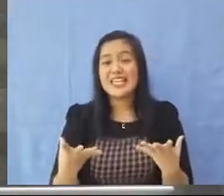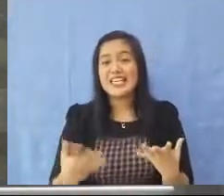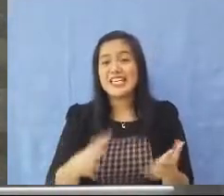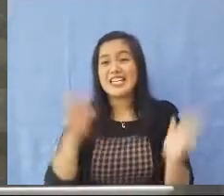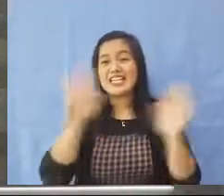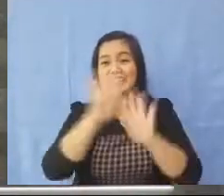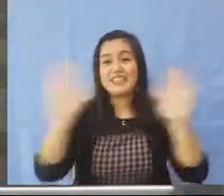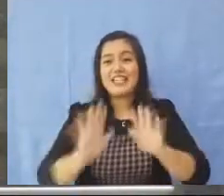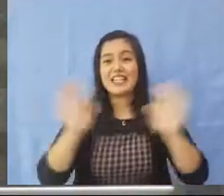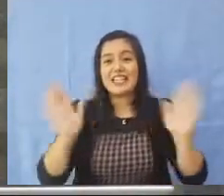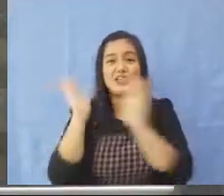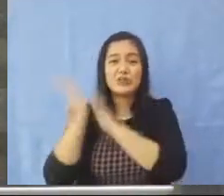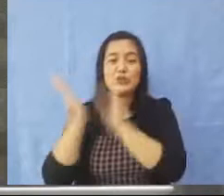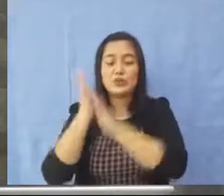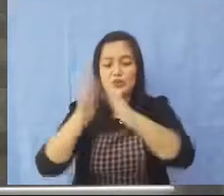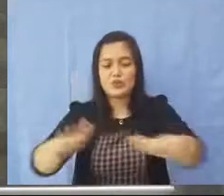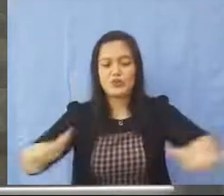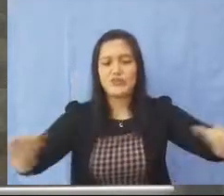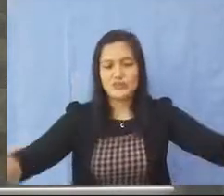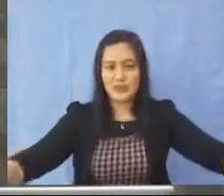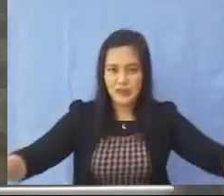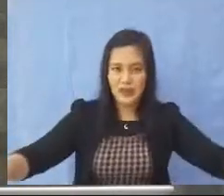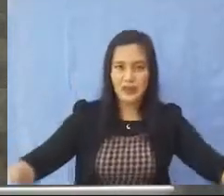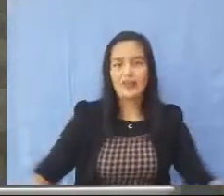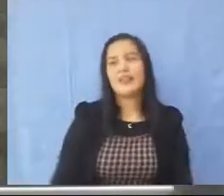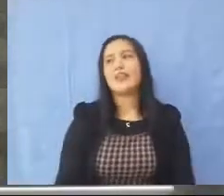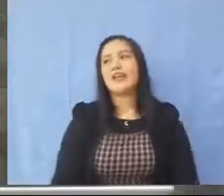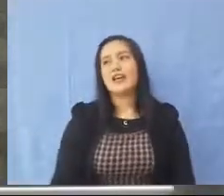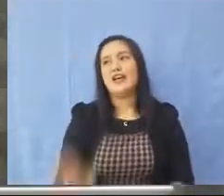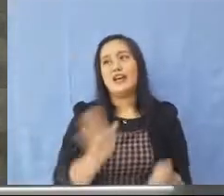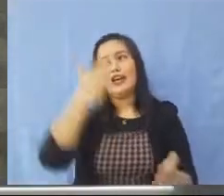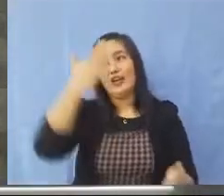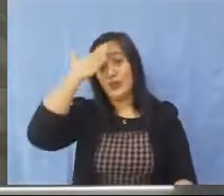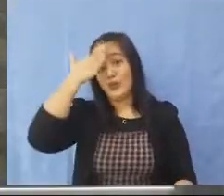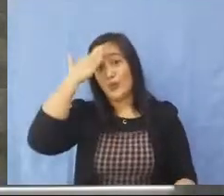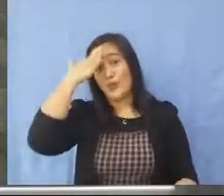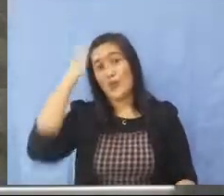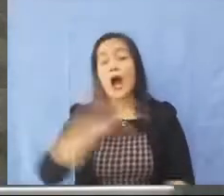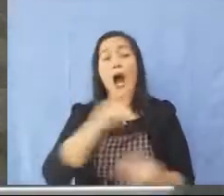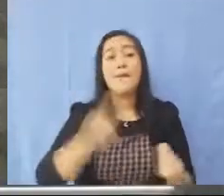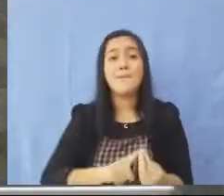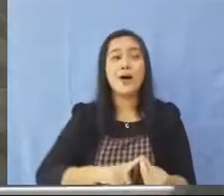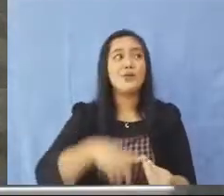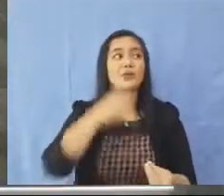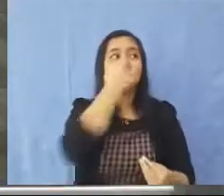yung in-offer ng tatay niya. Si Joseph. Di ba? No? Man.